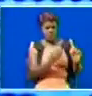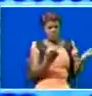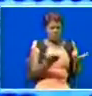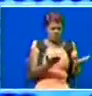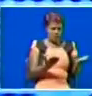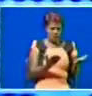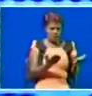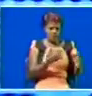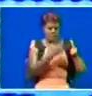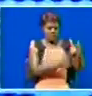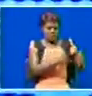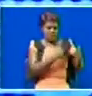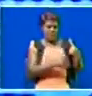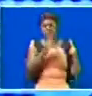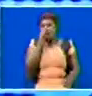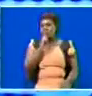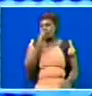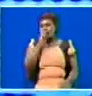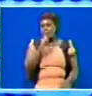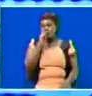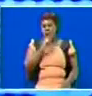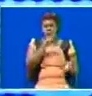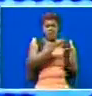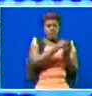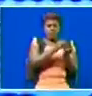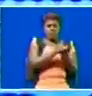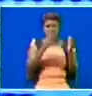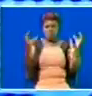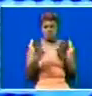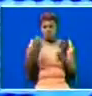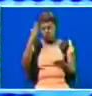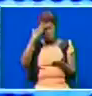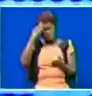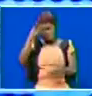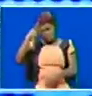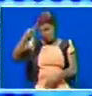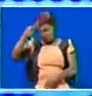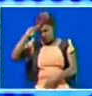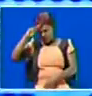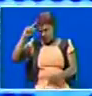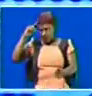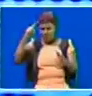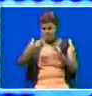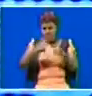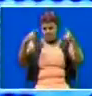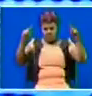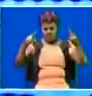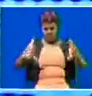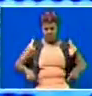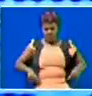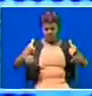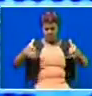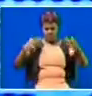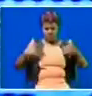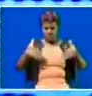Katika taifa jirani la Tanzania ambako hifadhi ya jamii inafahamika kama sera ambayo inayolenga kuendeleza maisha ya